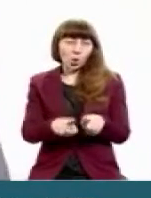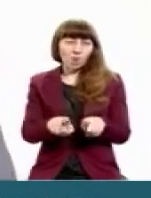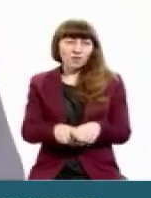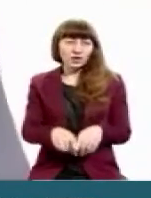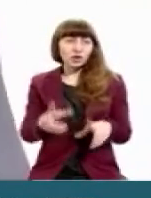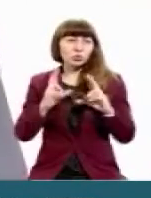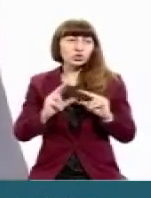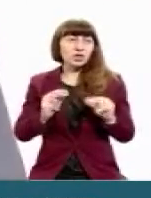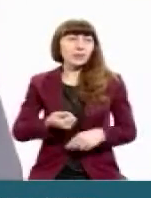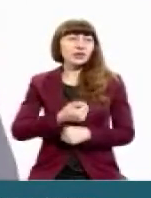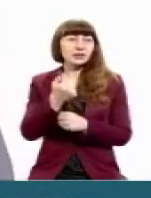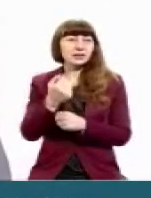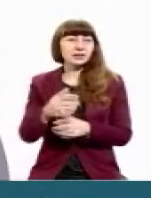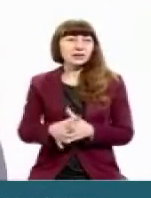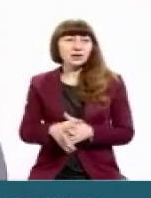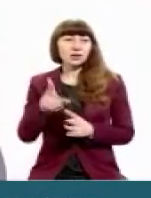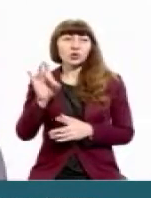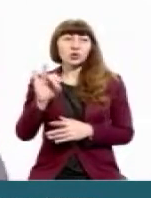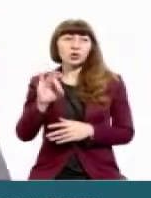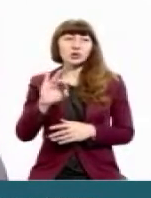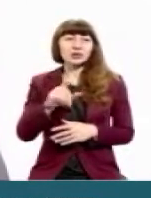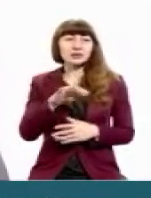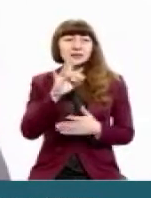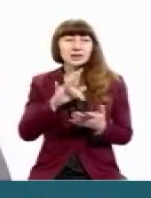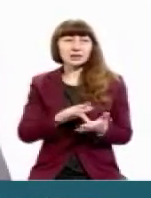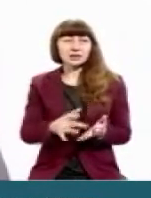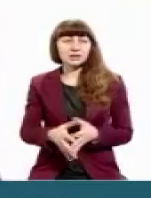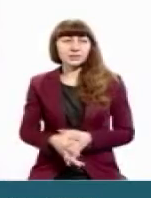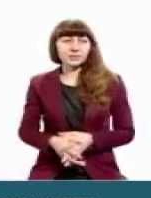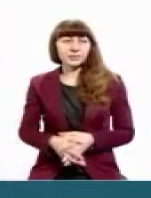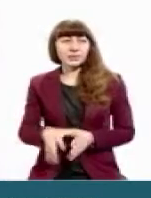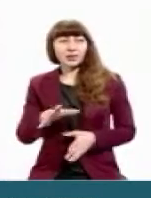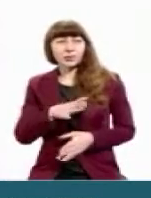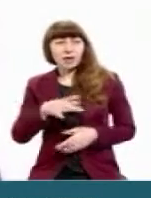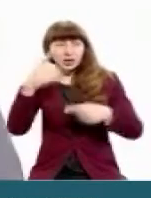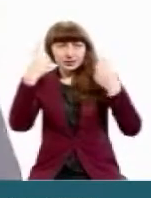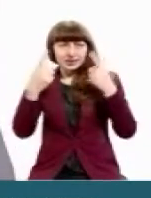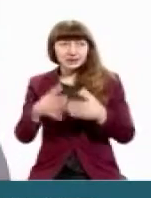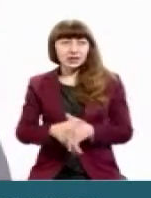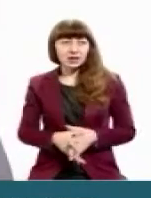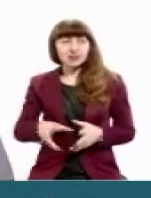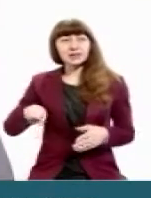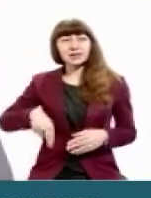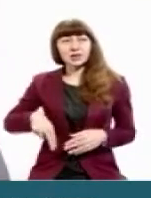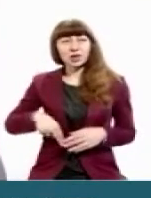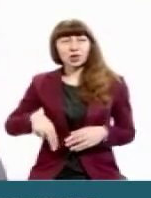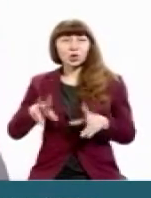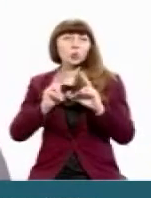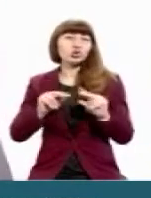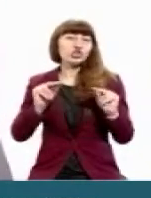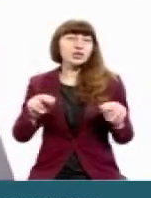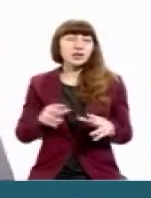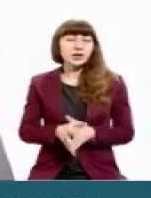учителей поддержал. До этого вот коворкинг-центр, там, где мы сейчас находимся, тоже была идея, значит, директора учительского